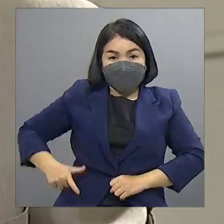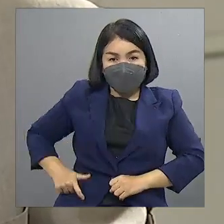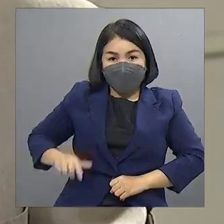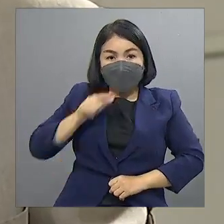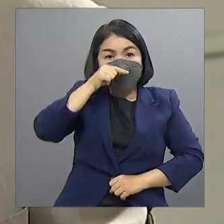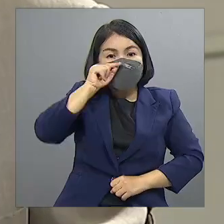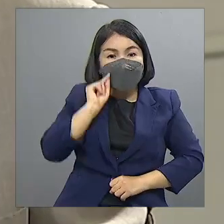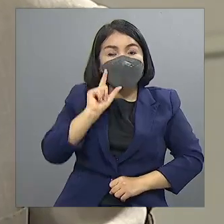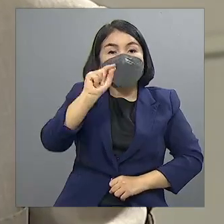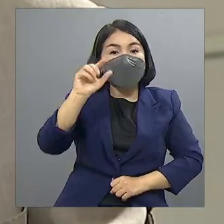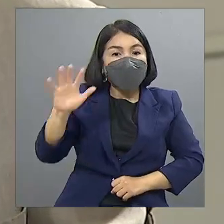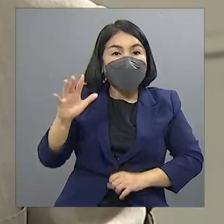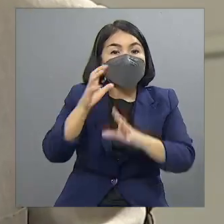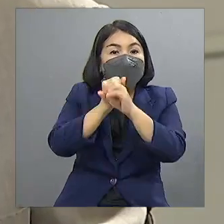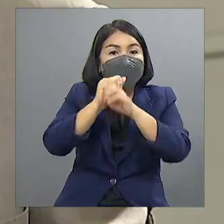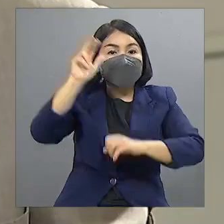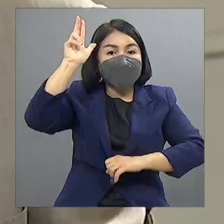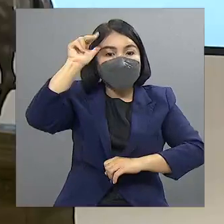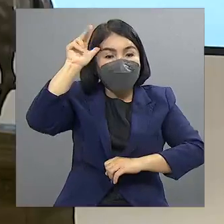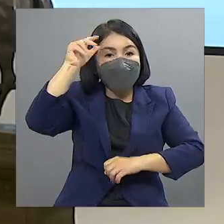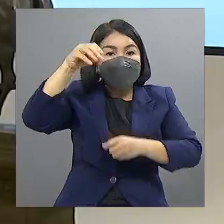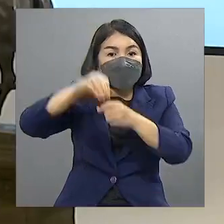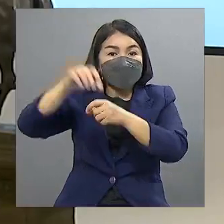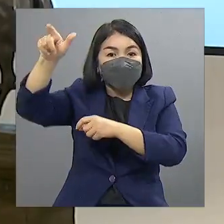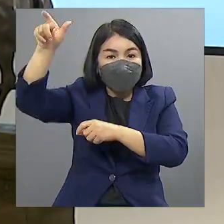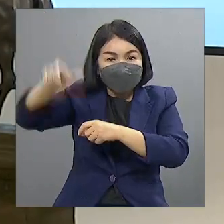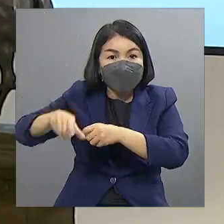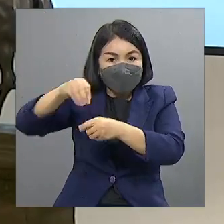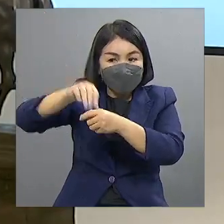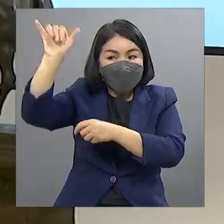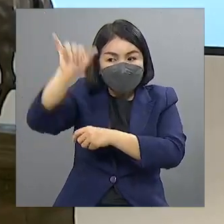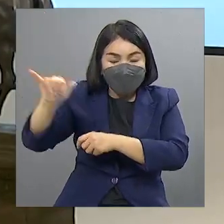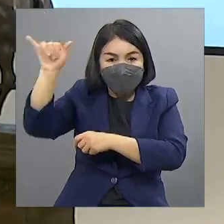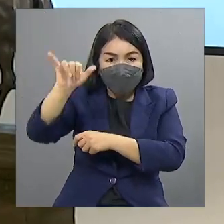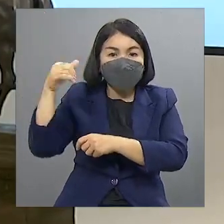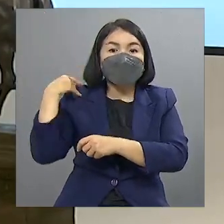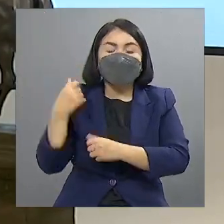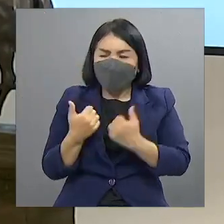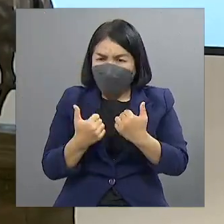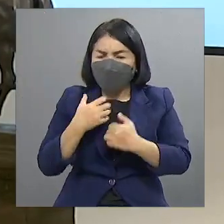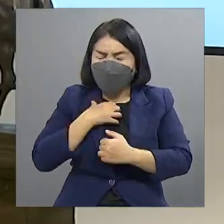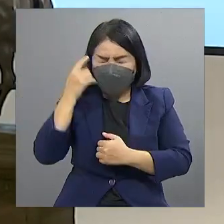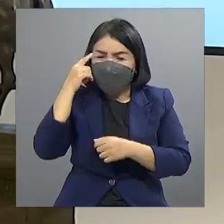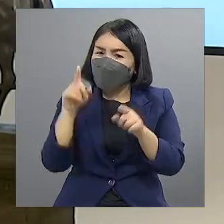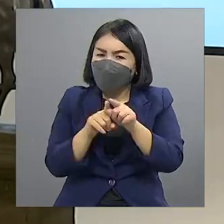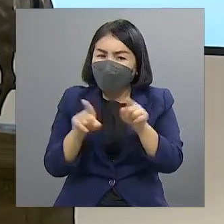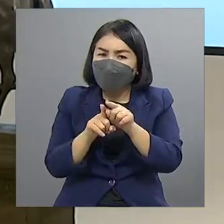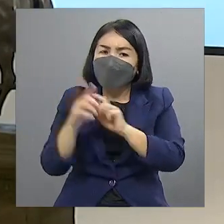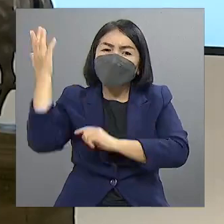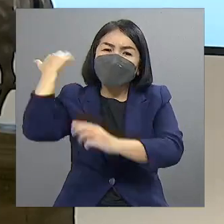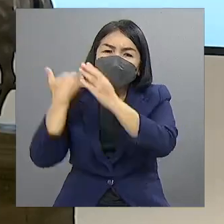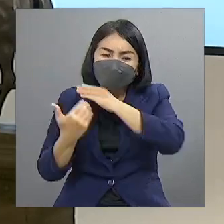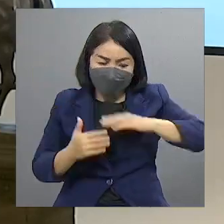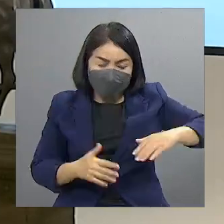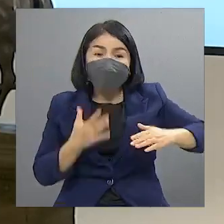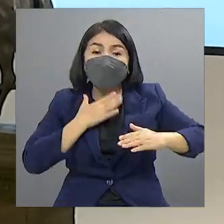างในประเทศฝรั่งเศสทวีปยุโรป ดีเลยครับเพราะวันนี้ผมอยากจะทราบถึงความเป็นมาคือตั้งแต่เล็กจนโตเนี่ยนะครับคนไทย